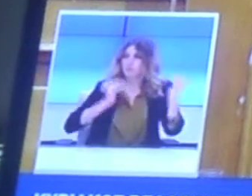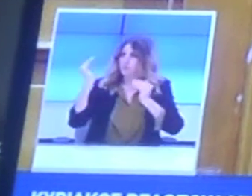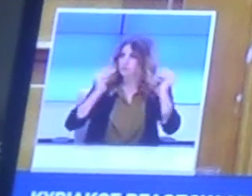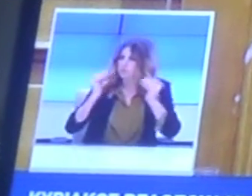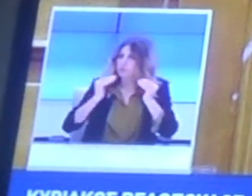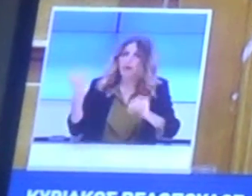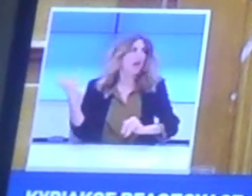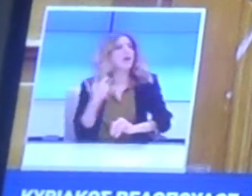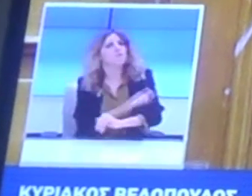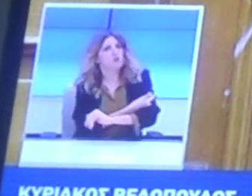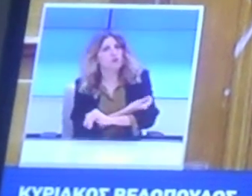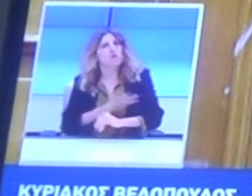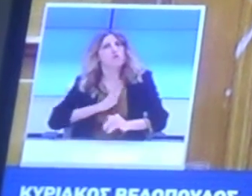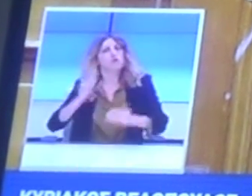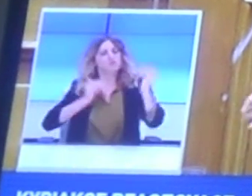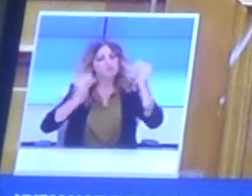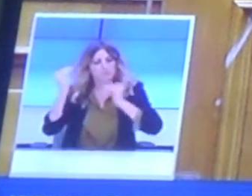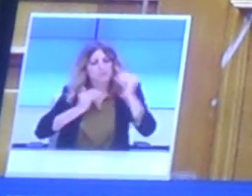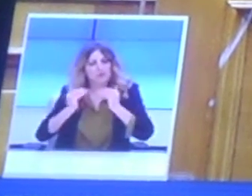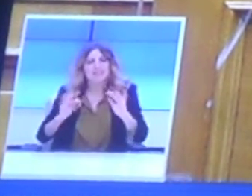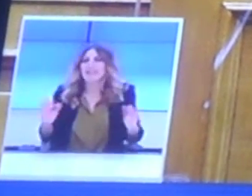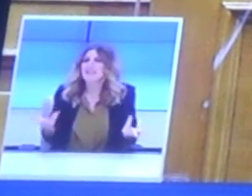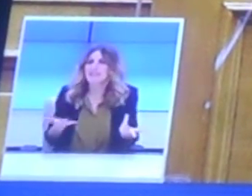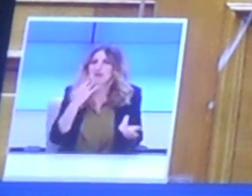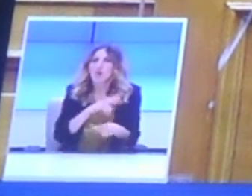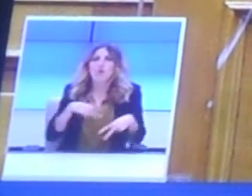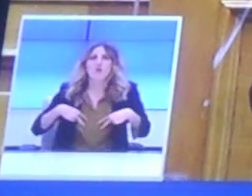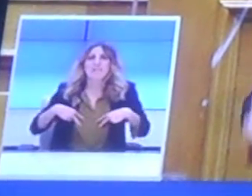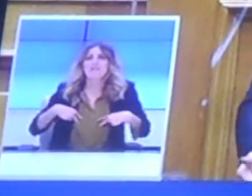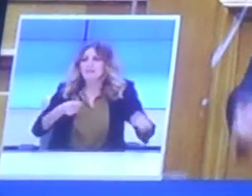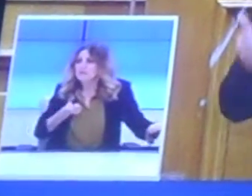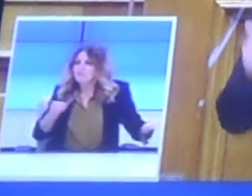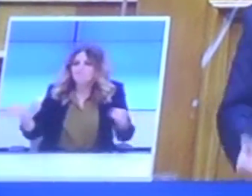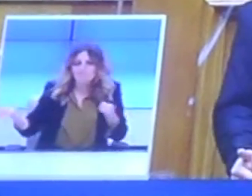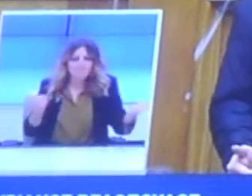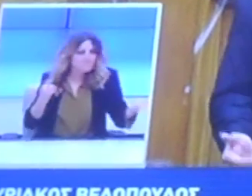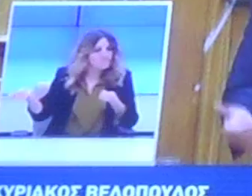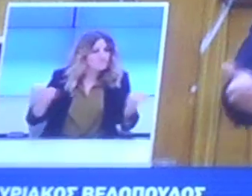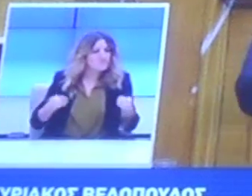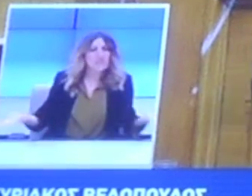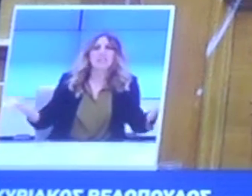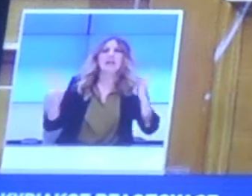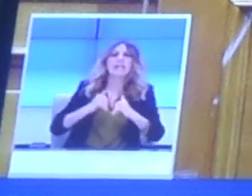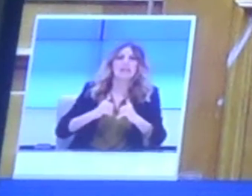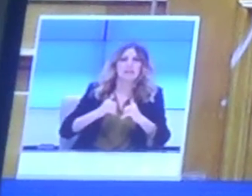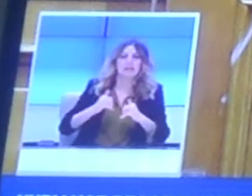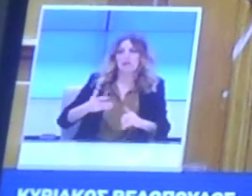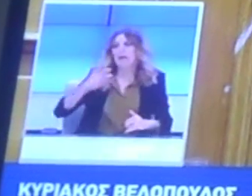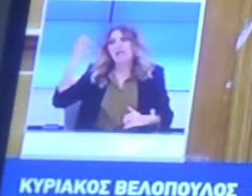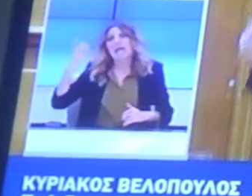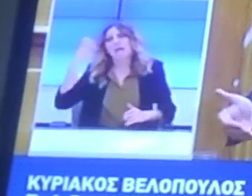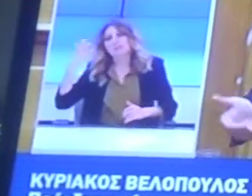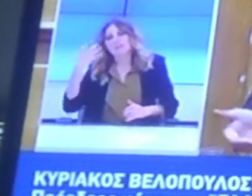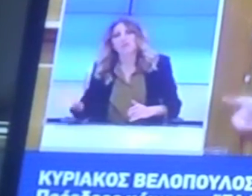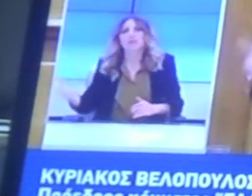πολύ απλά με παλινοδίες, με έλλειψη συντονισμού, με αυτοδιαψεύσεις επιστημόνων που άλλα έλεγα στην Επιτροπή, άλλα